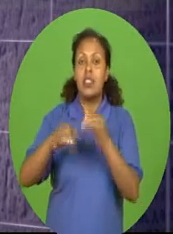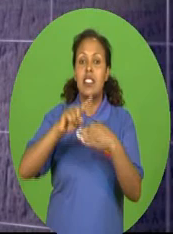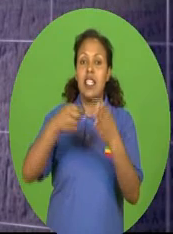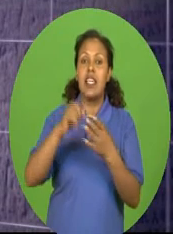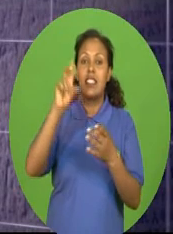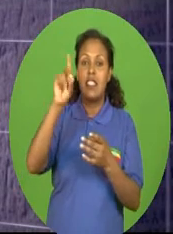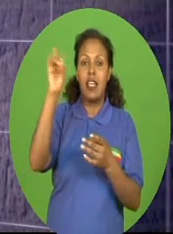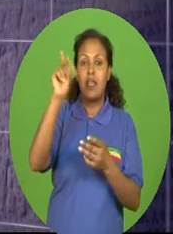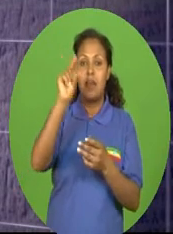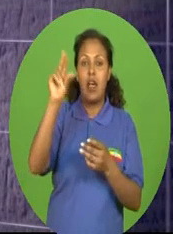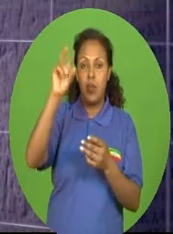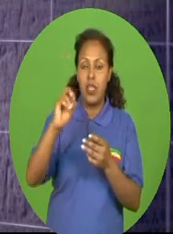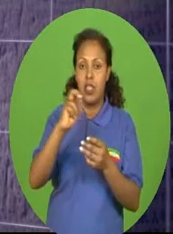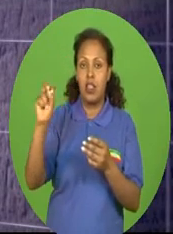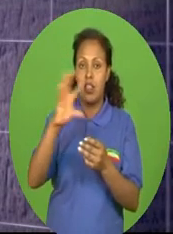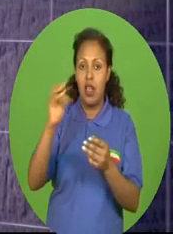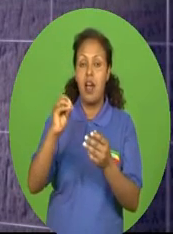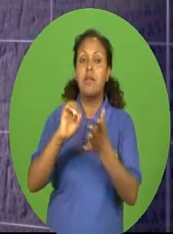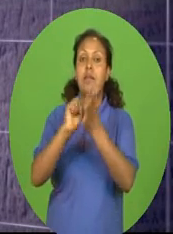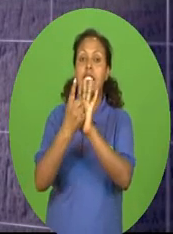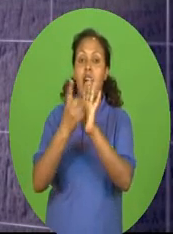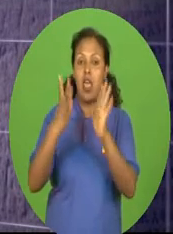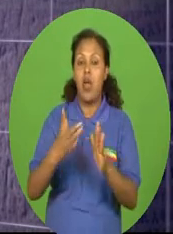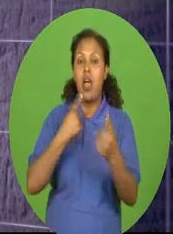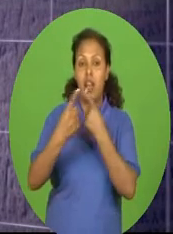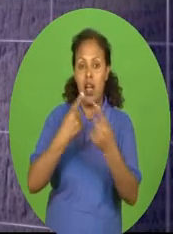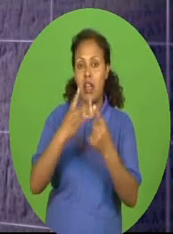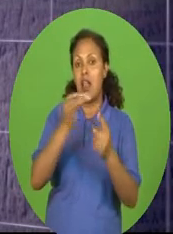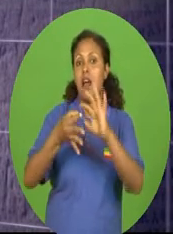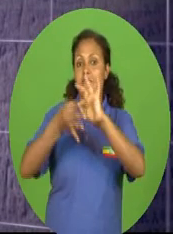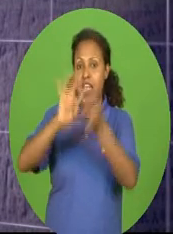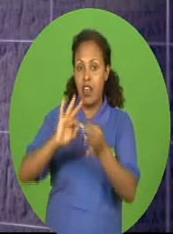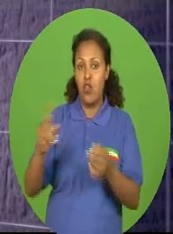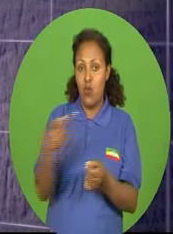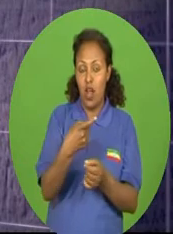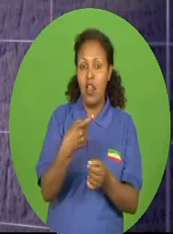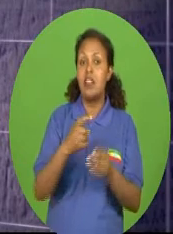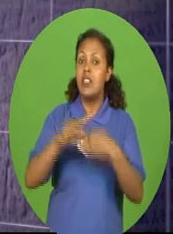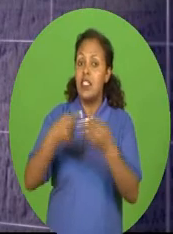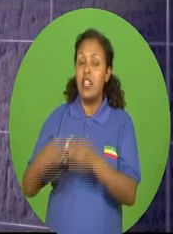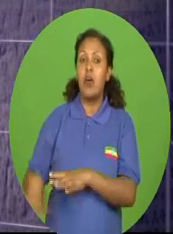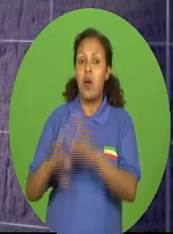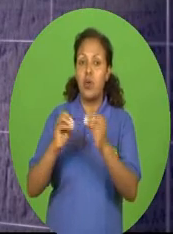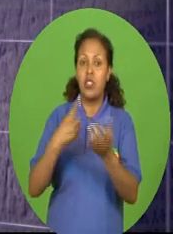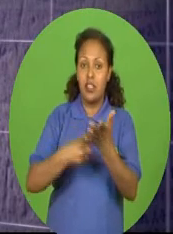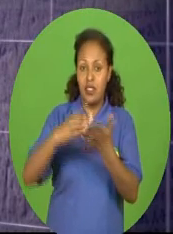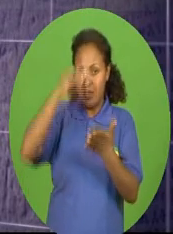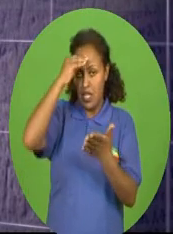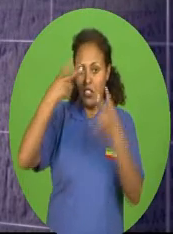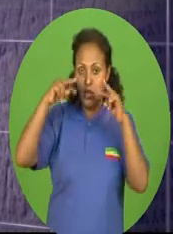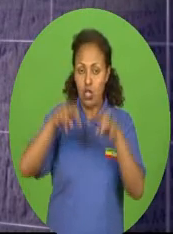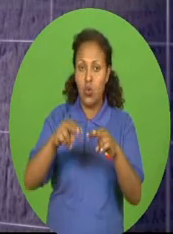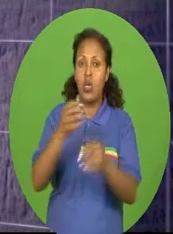ክፍል ስር ስለ ዘይቤያዊና ምሳሌያዊ ንግግሮች ምንነትና ፋይዳ ይሆናል። ስለዚህ ተማሪዎች